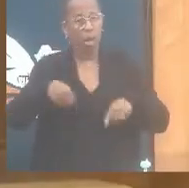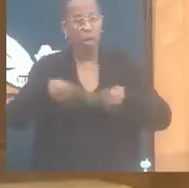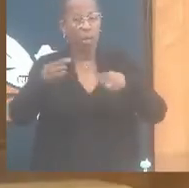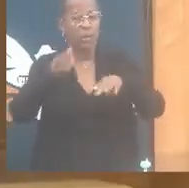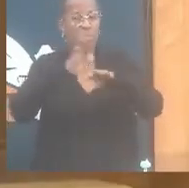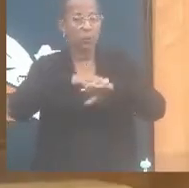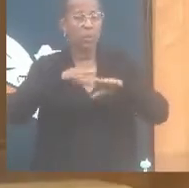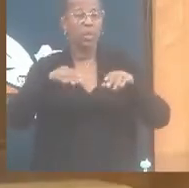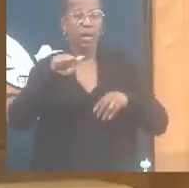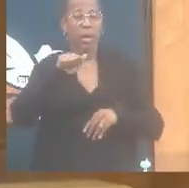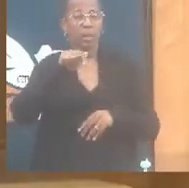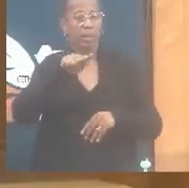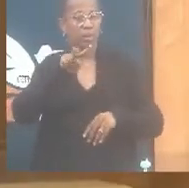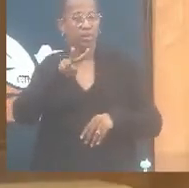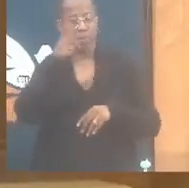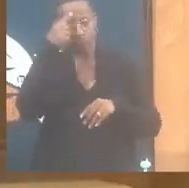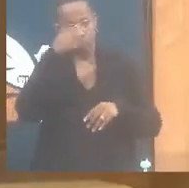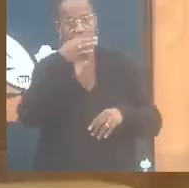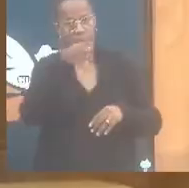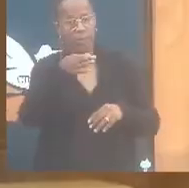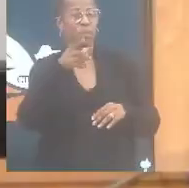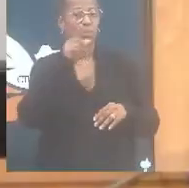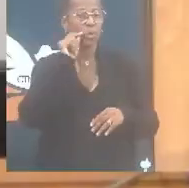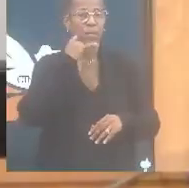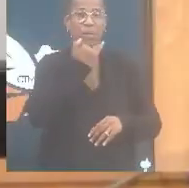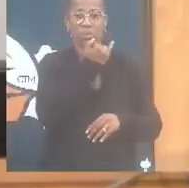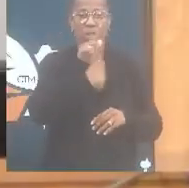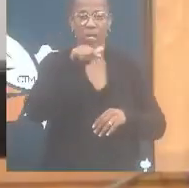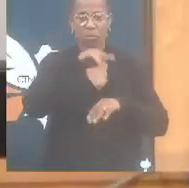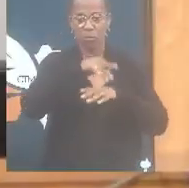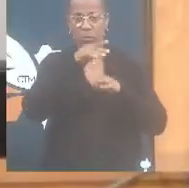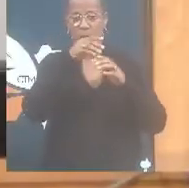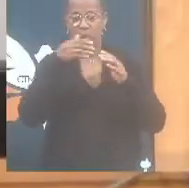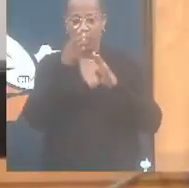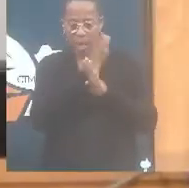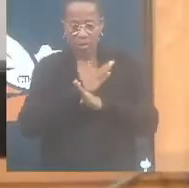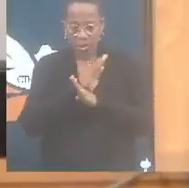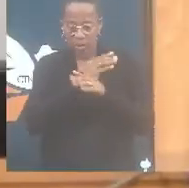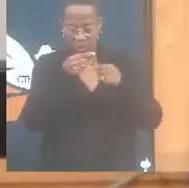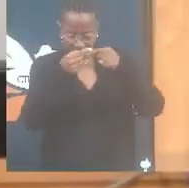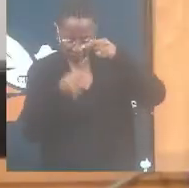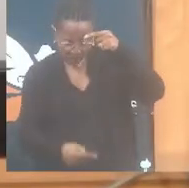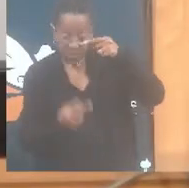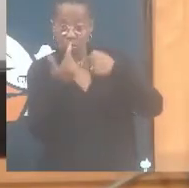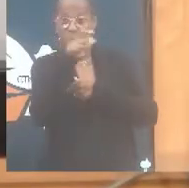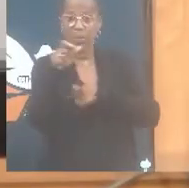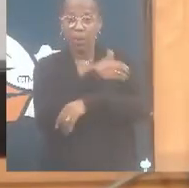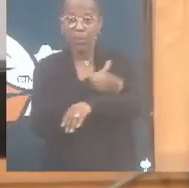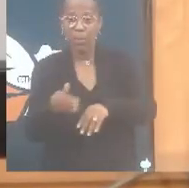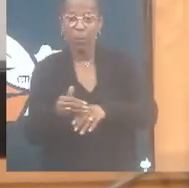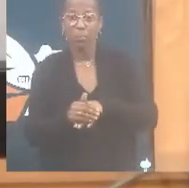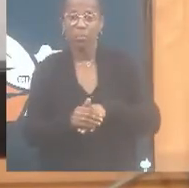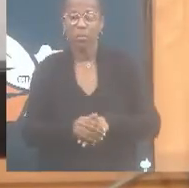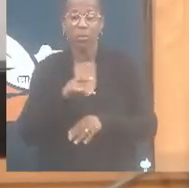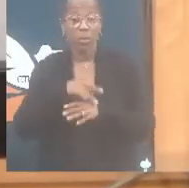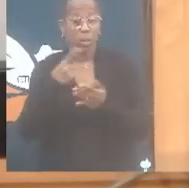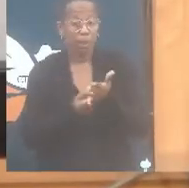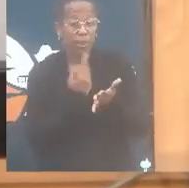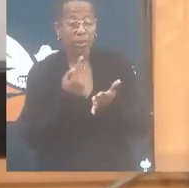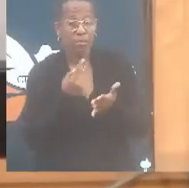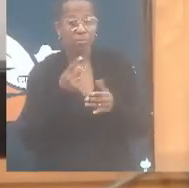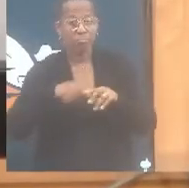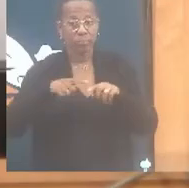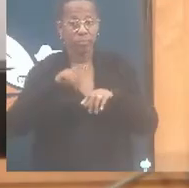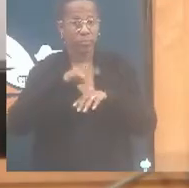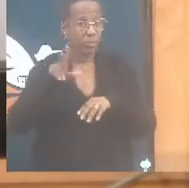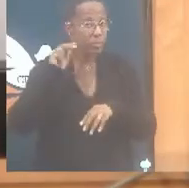Marie-Jeanne avait laissé un déficit caché de 200 millions. Alors il a répété ce que nous avons entendu, mais je ne sais pas si on lui a